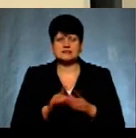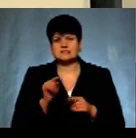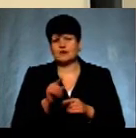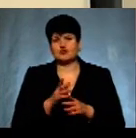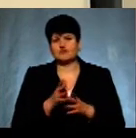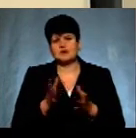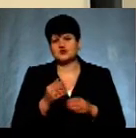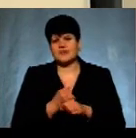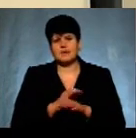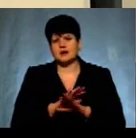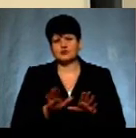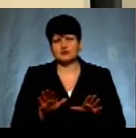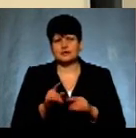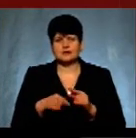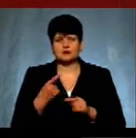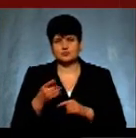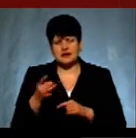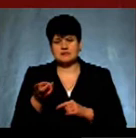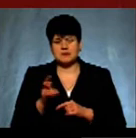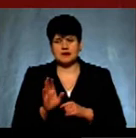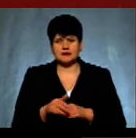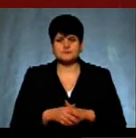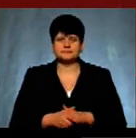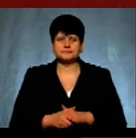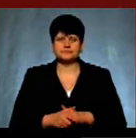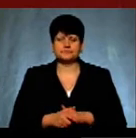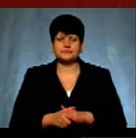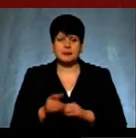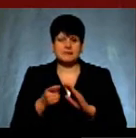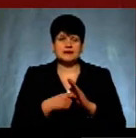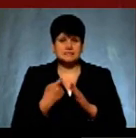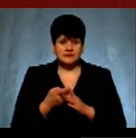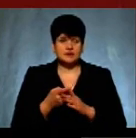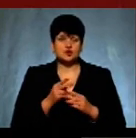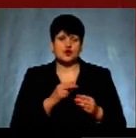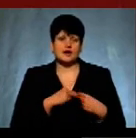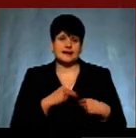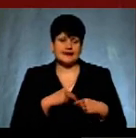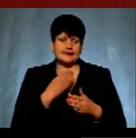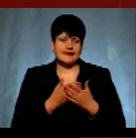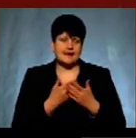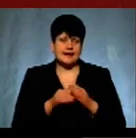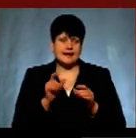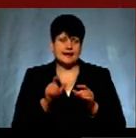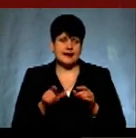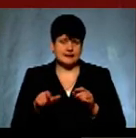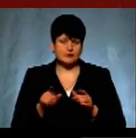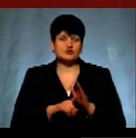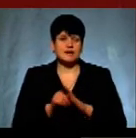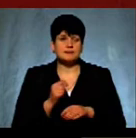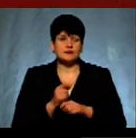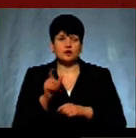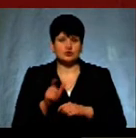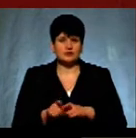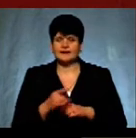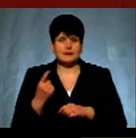працюють. Ну, я думаю, наступний раз прийде. Але як ми дізнавалися зі сюжету, то кар'єрний радник починає працювати з людиною, коли вона не з